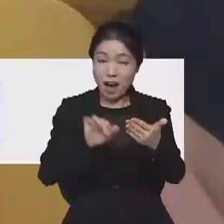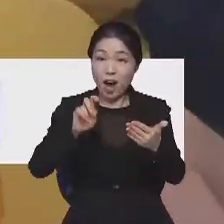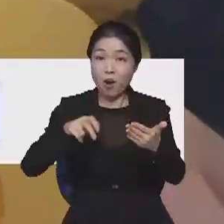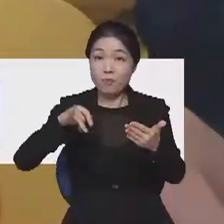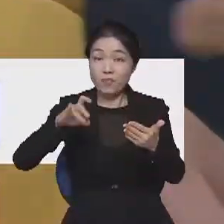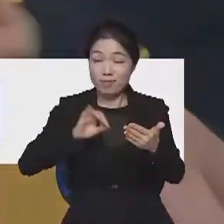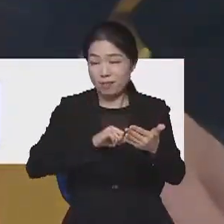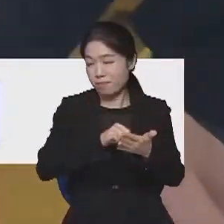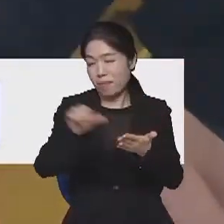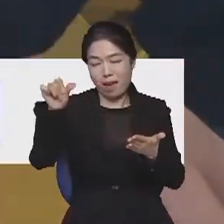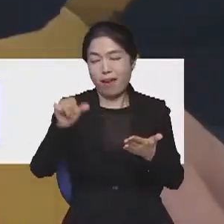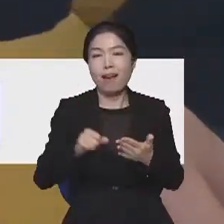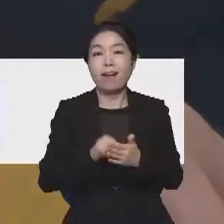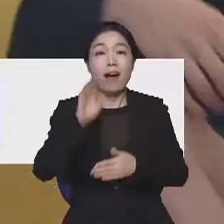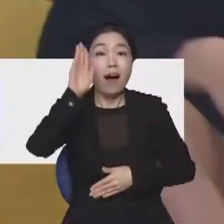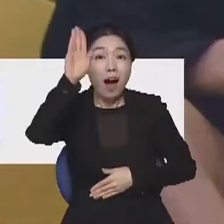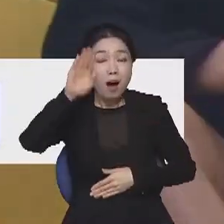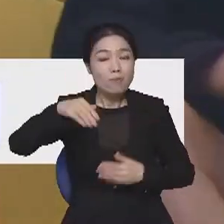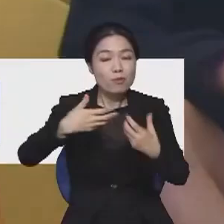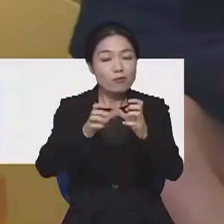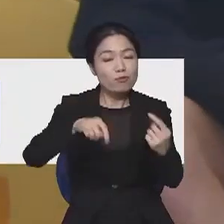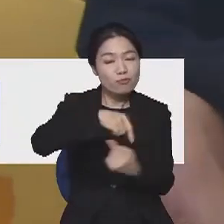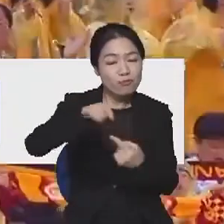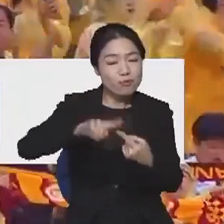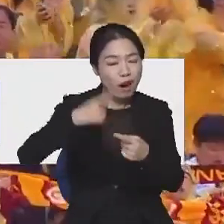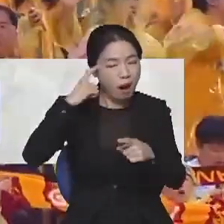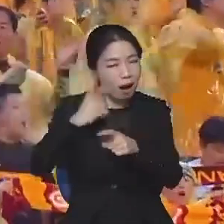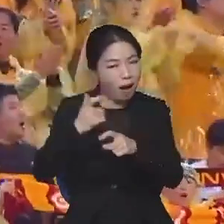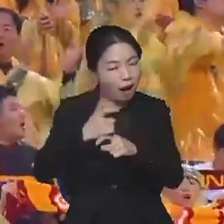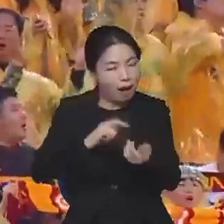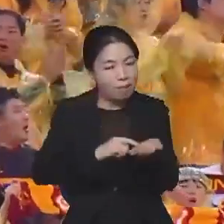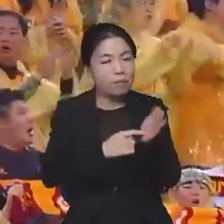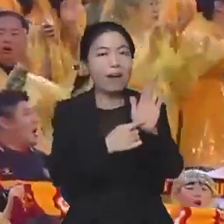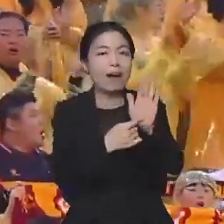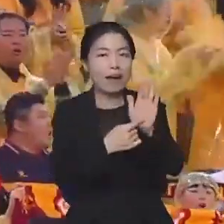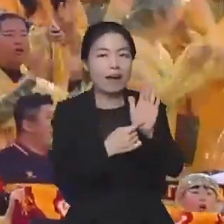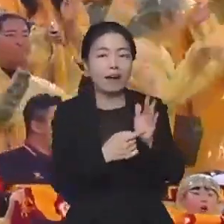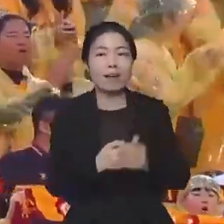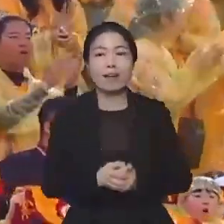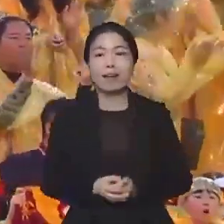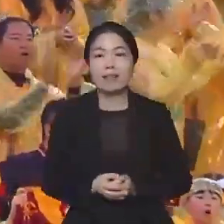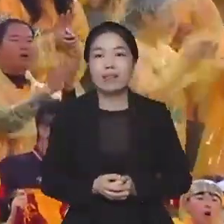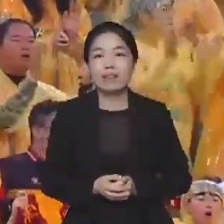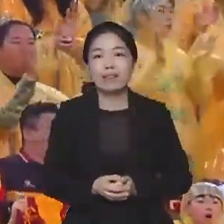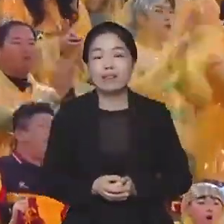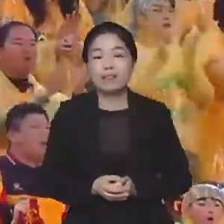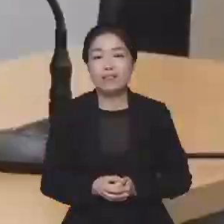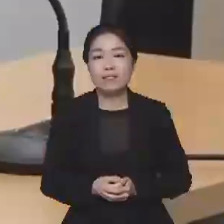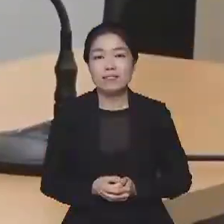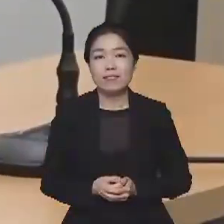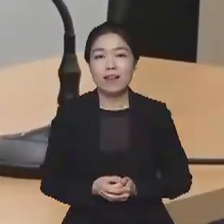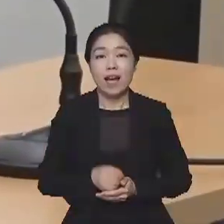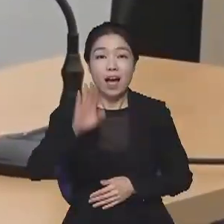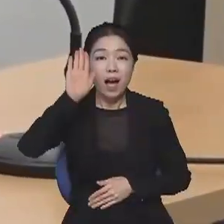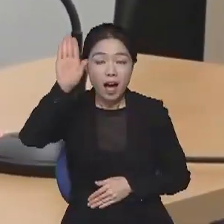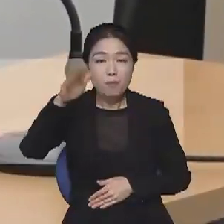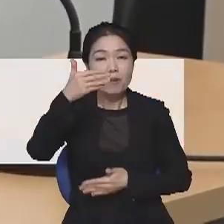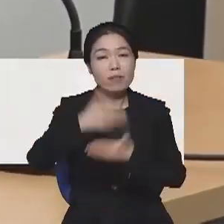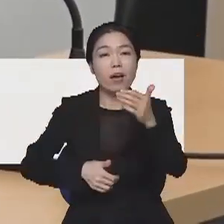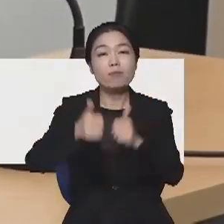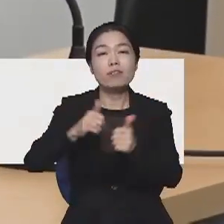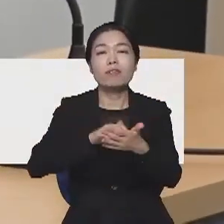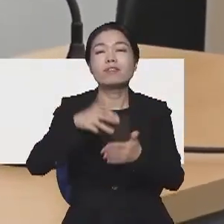엄지성을 제외하며 향후 팀 운용에 대한 깊은 고심을 드러냈습니다. 앞으로 18경기를 준비를 해야